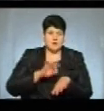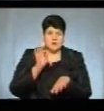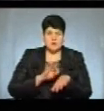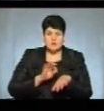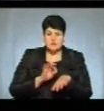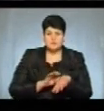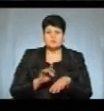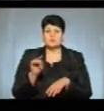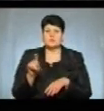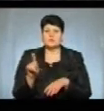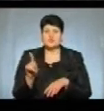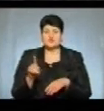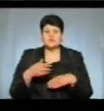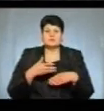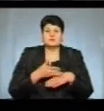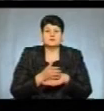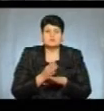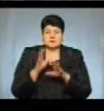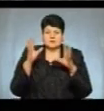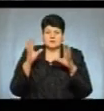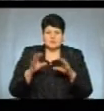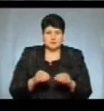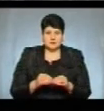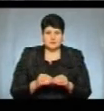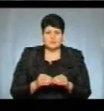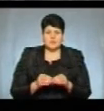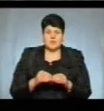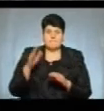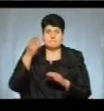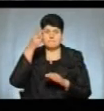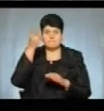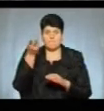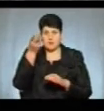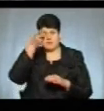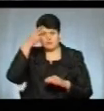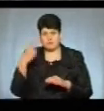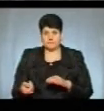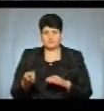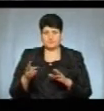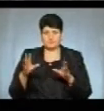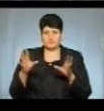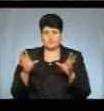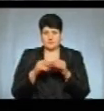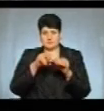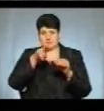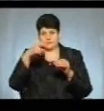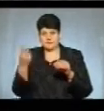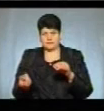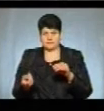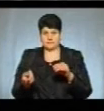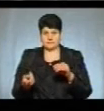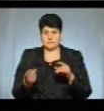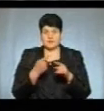то, що тріснуло все. І полка на мені, і вона місті з нею скачується, все те, що я